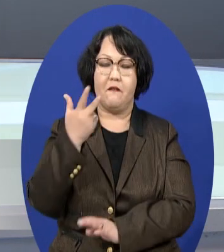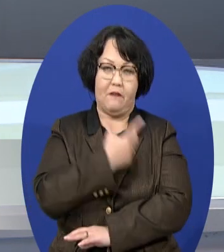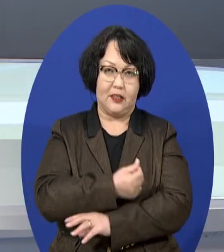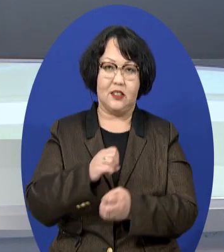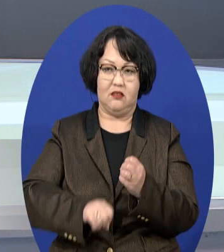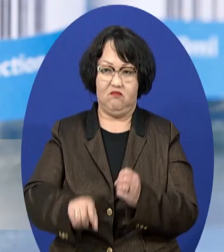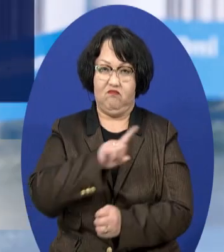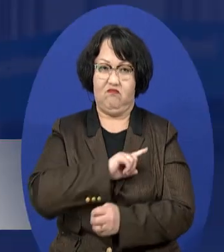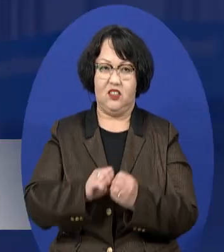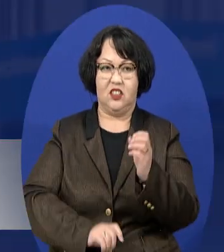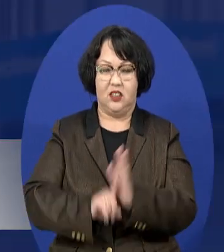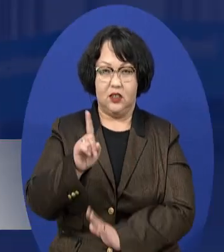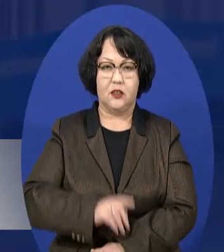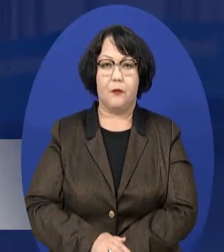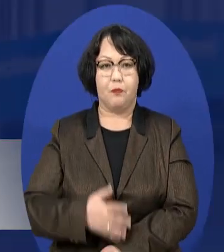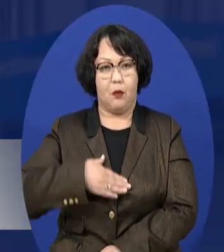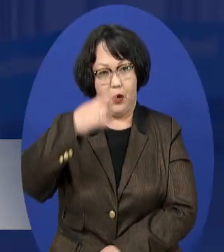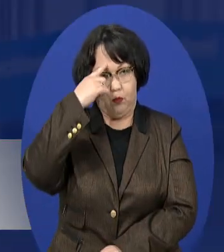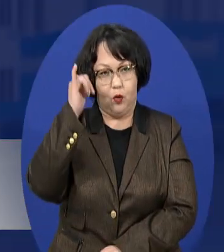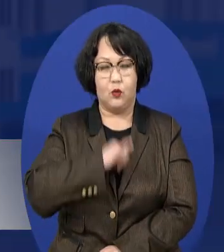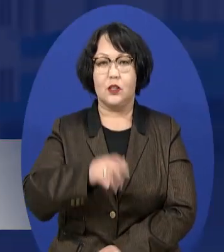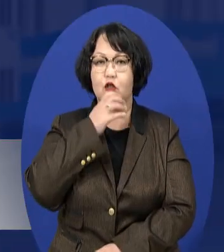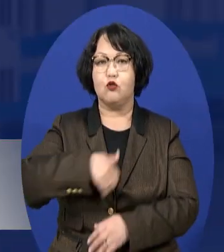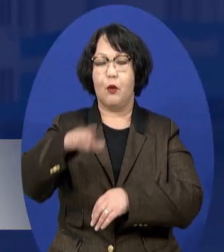байна. Тэгэхээр манай улсын насан турш нь